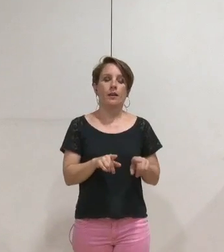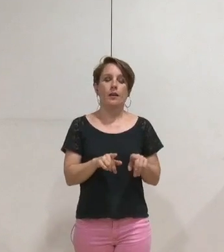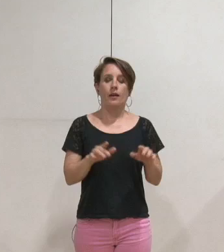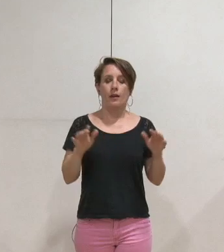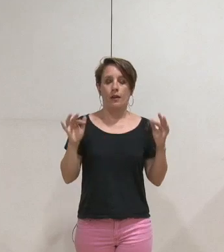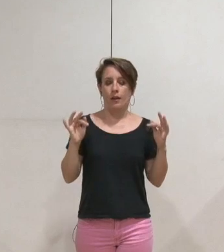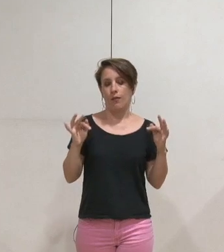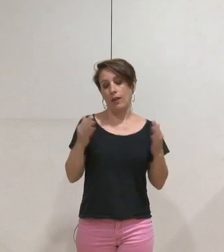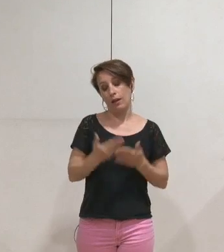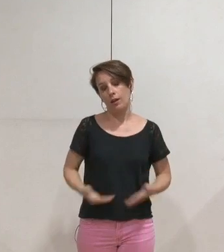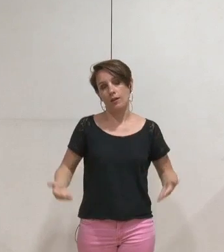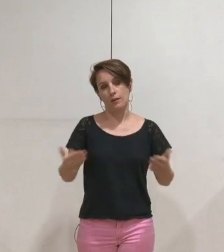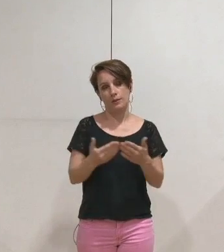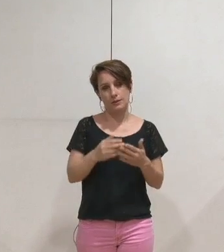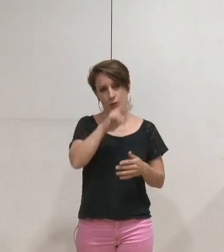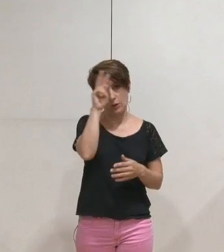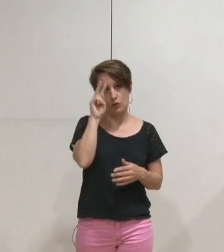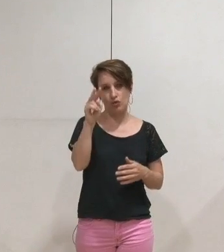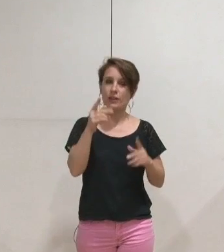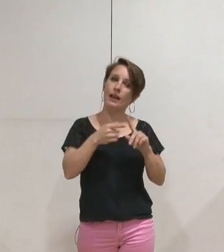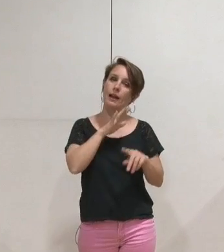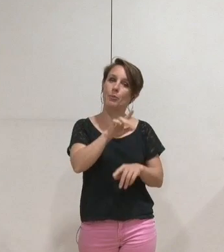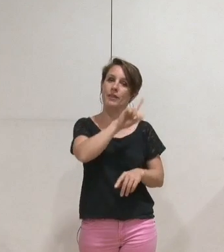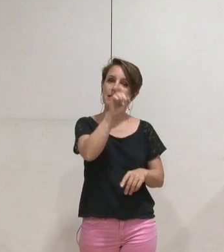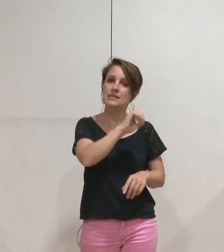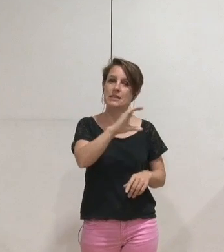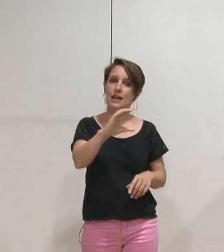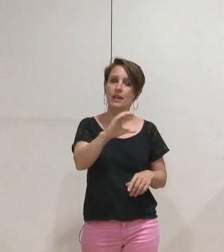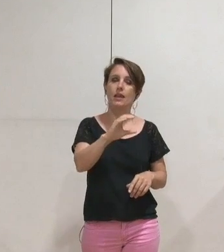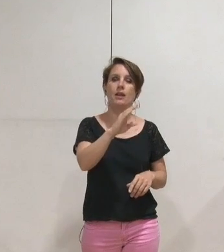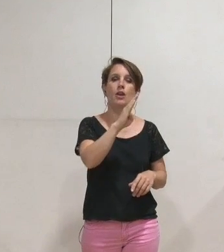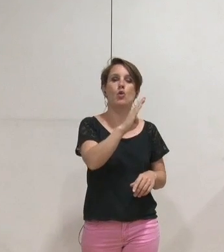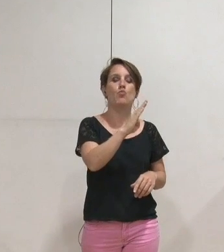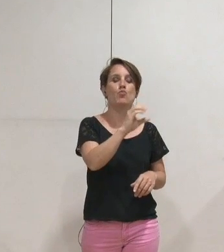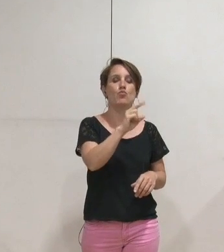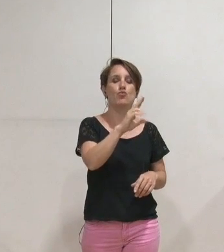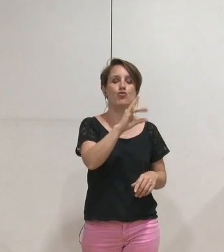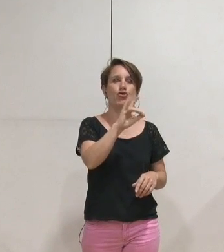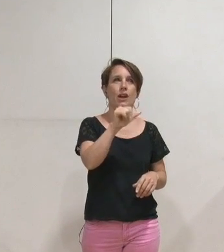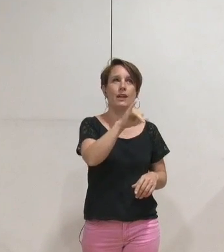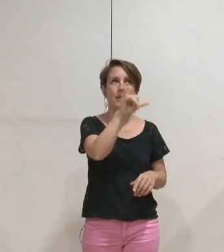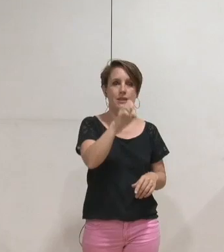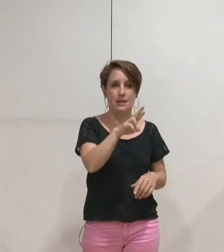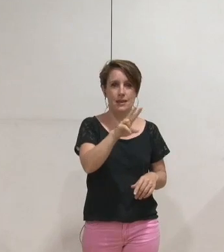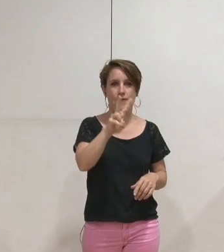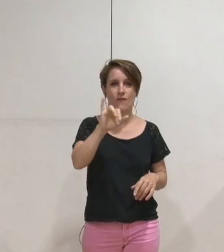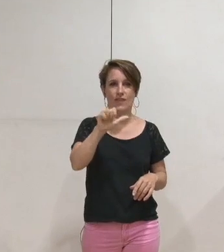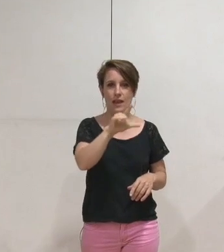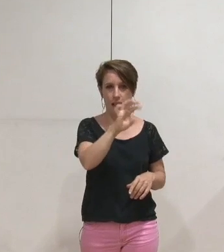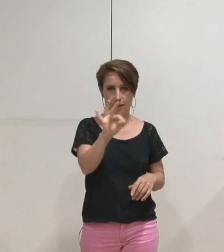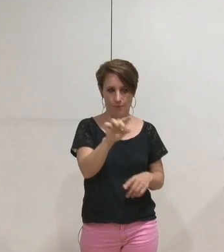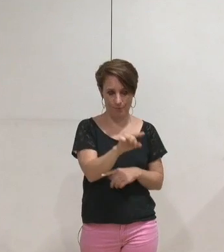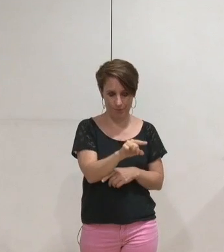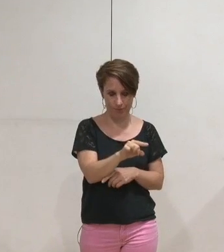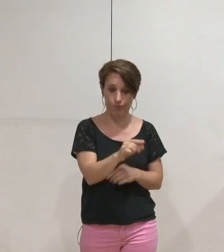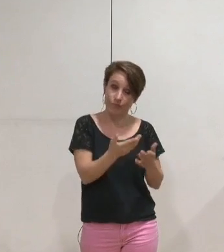contexte plus général de la Bouchayer vialé et le contexte économique effectivement sur lequel